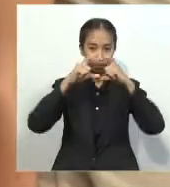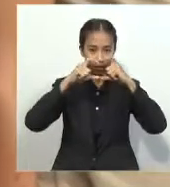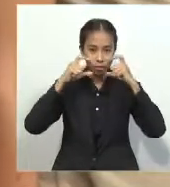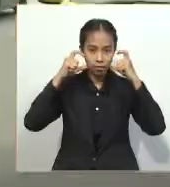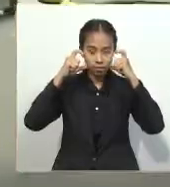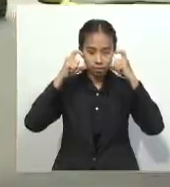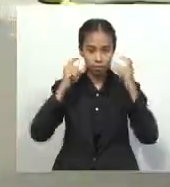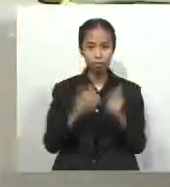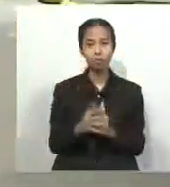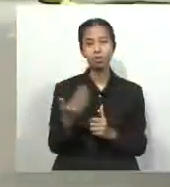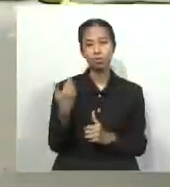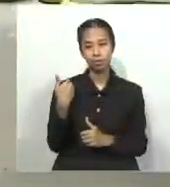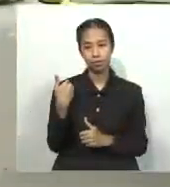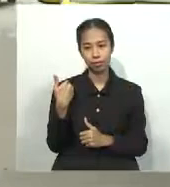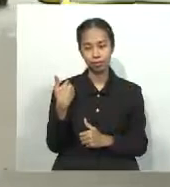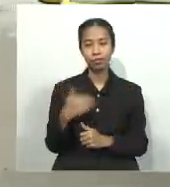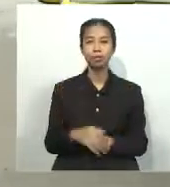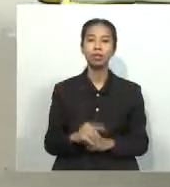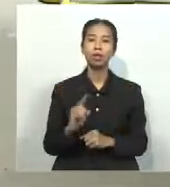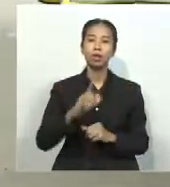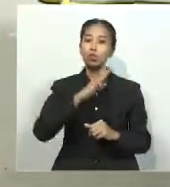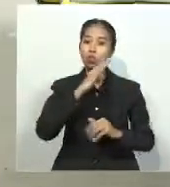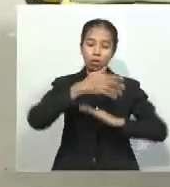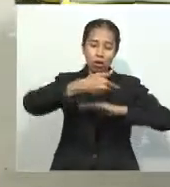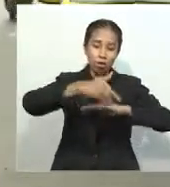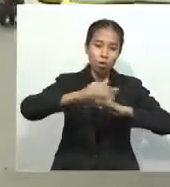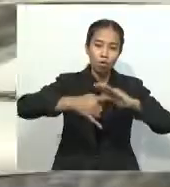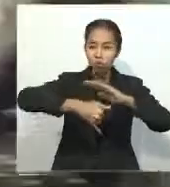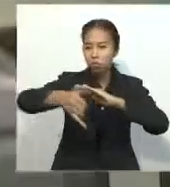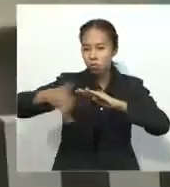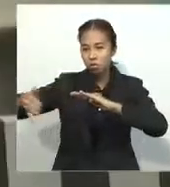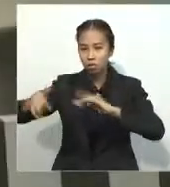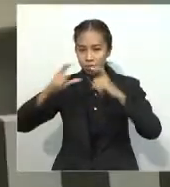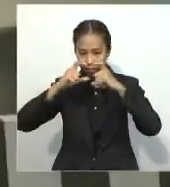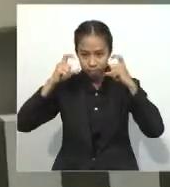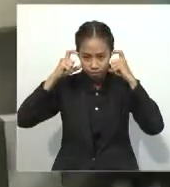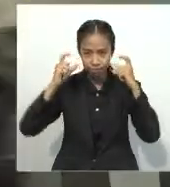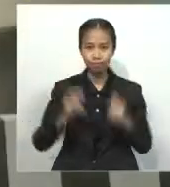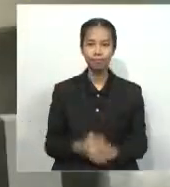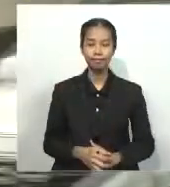ใส่หน้ากากอนามัยหรือว่าแมสนะครับขณะที่อยู่นอกอาคารหรือว่าที่โล่งด้วยนะครับ